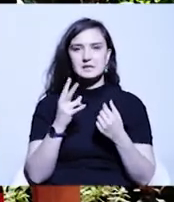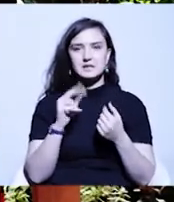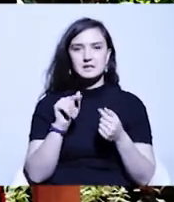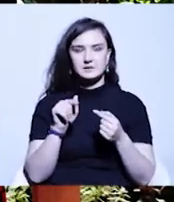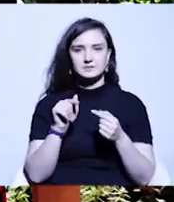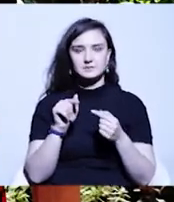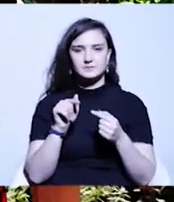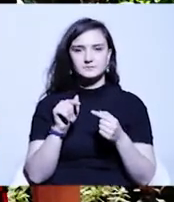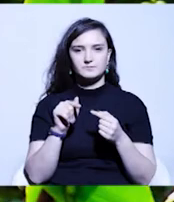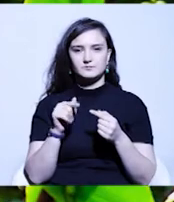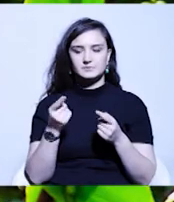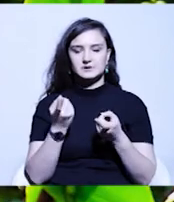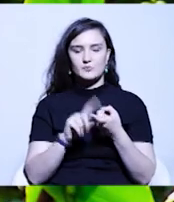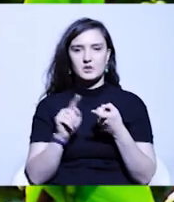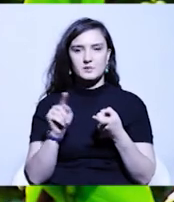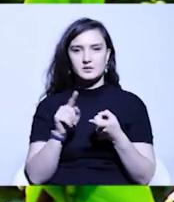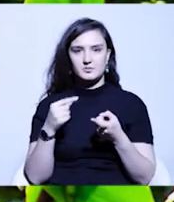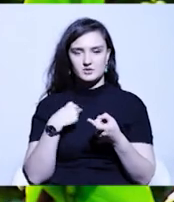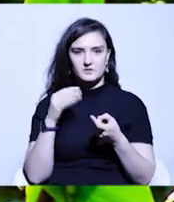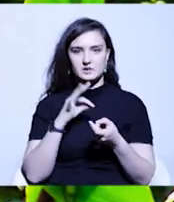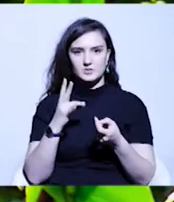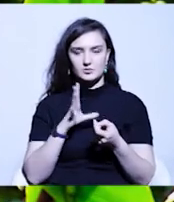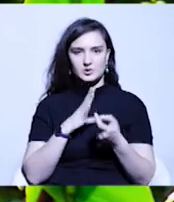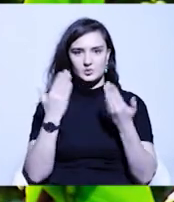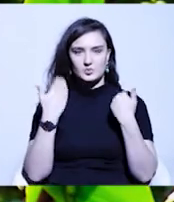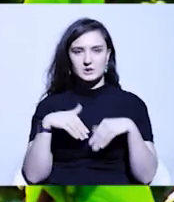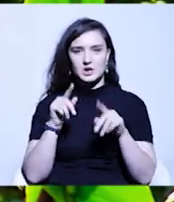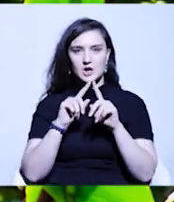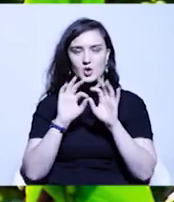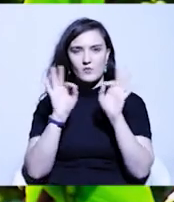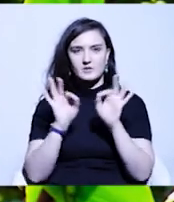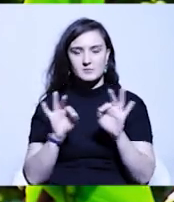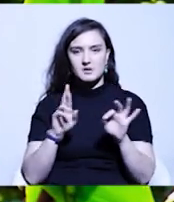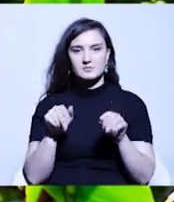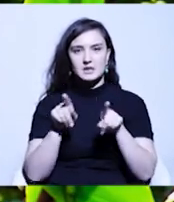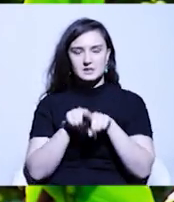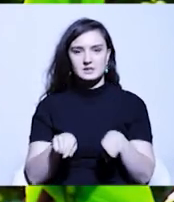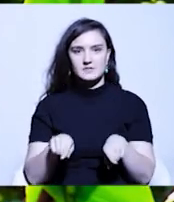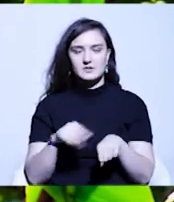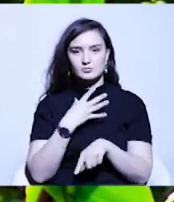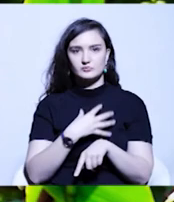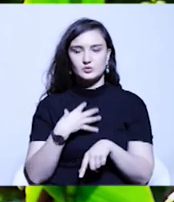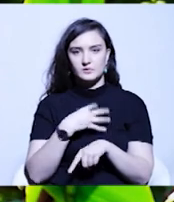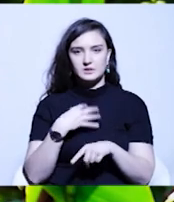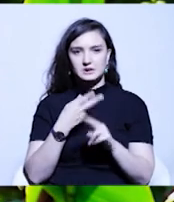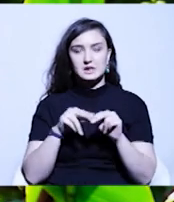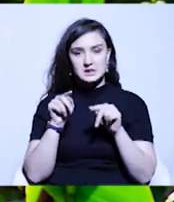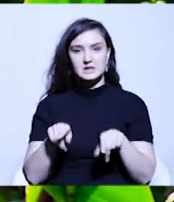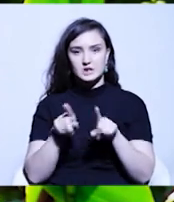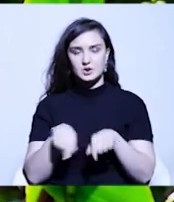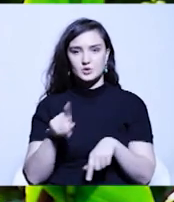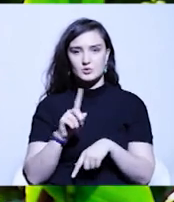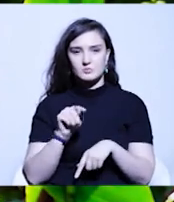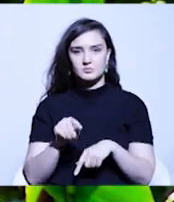რაღაცა ზემოქმედება ჩვენზე უნდა მოახდინოს ამ ხელოვნების ნიმუშმა. და ასევე მნიშვნელოვანია ისიც,